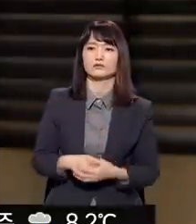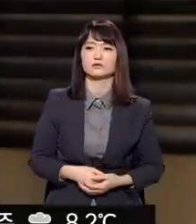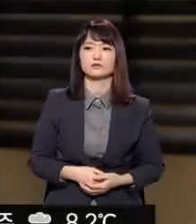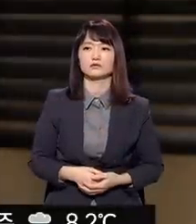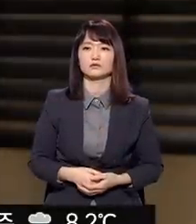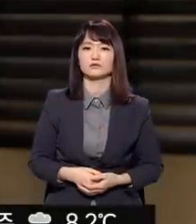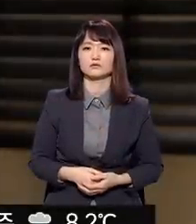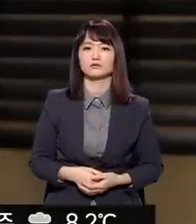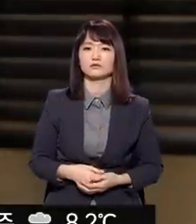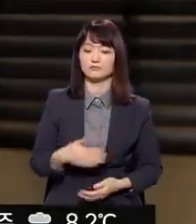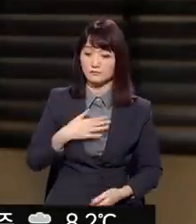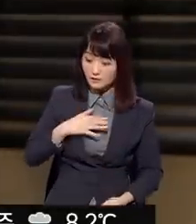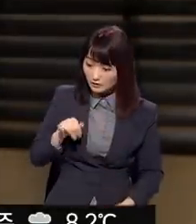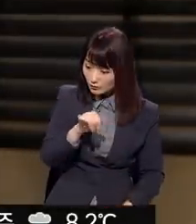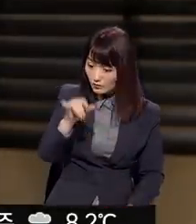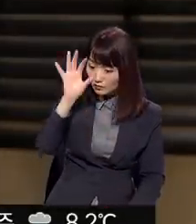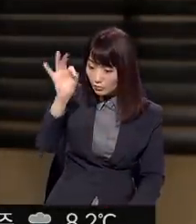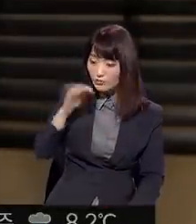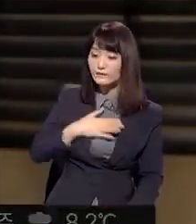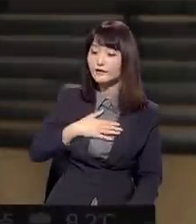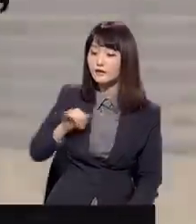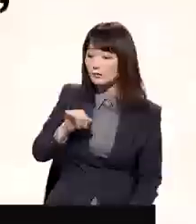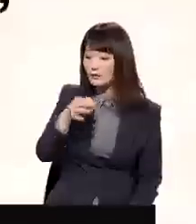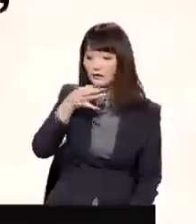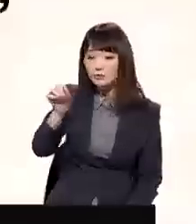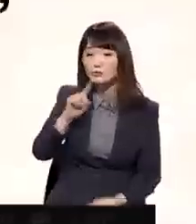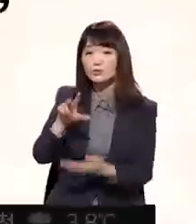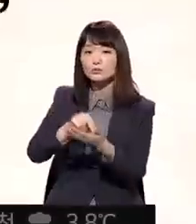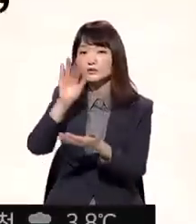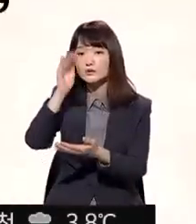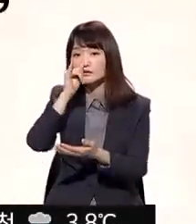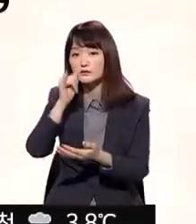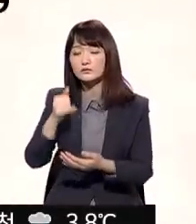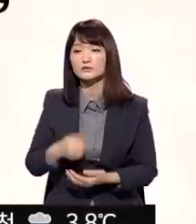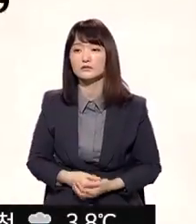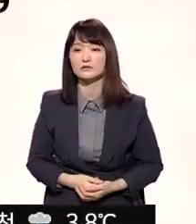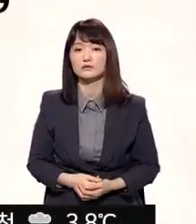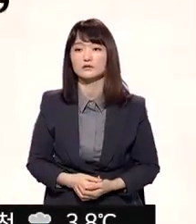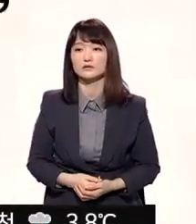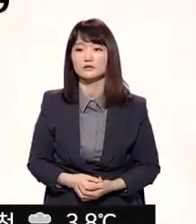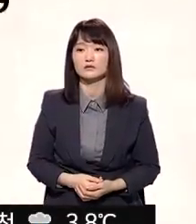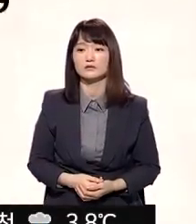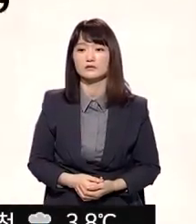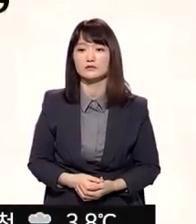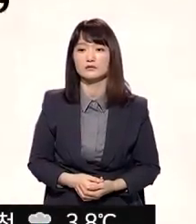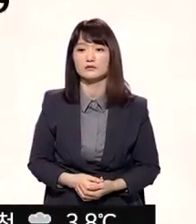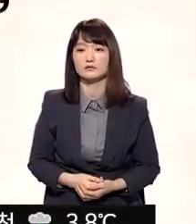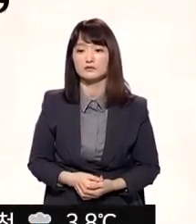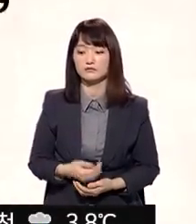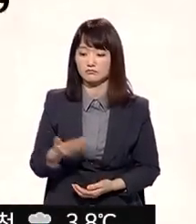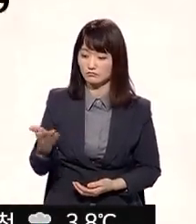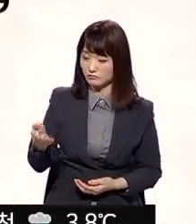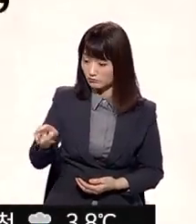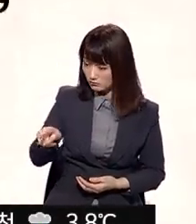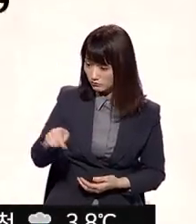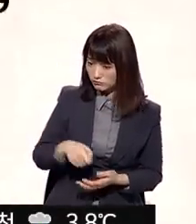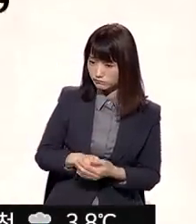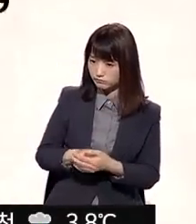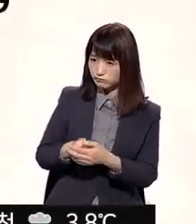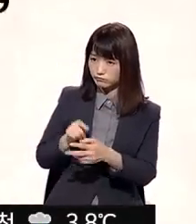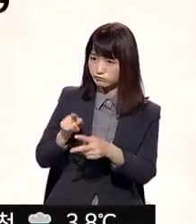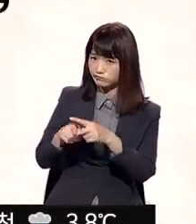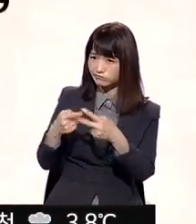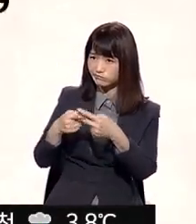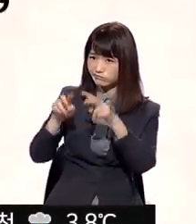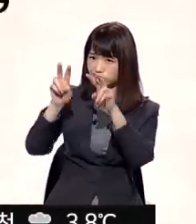내가 벌레를 보고 벌레라 했는데 왜 이게 뭐가 문제가 되느냐라고 얘기를 하면서 당신들 혹시 이해력이 좀 떨어지는